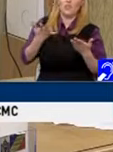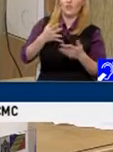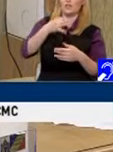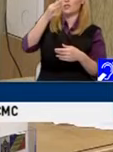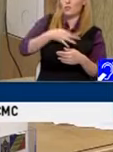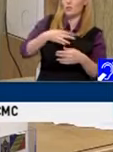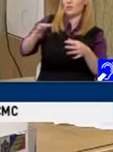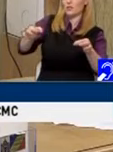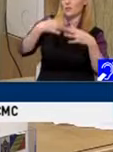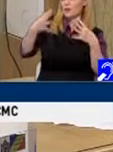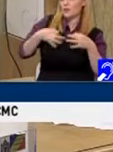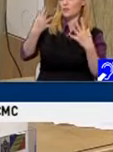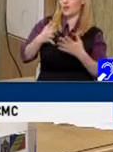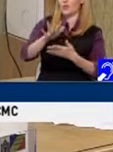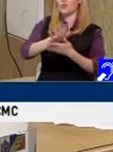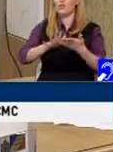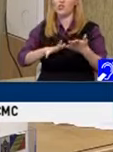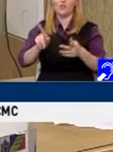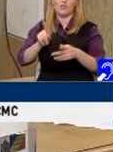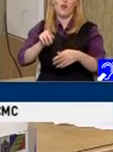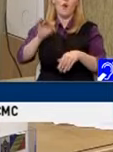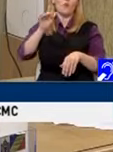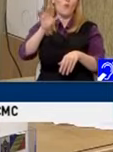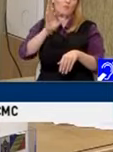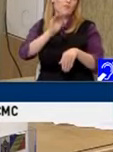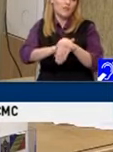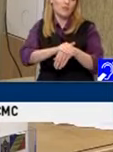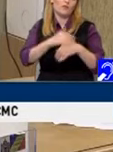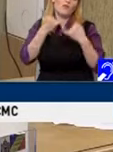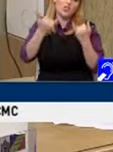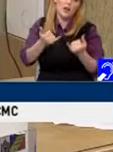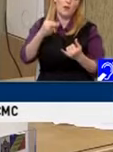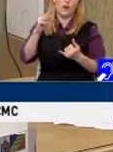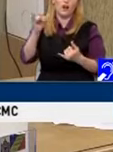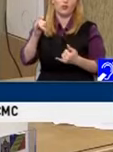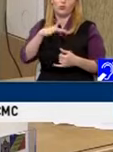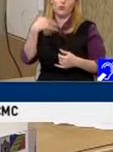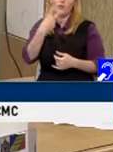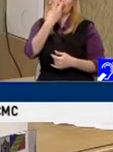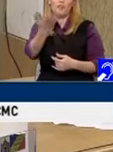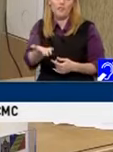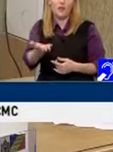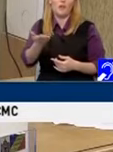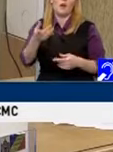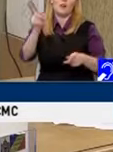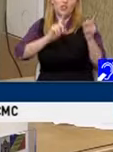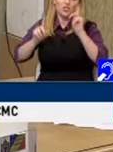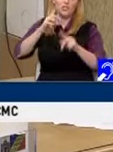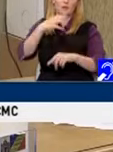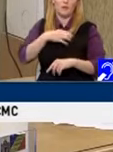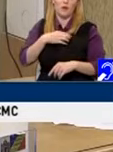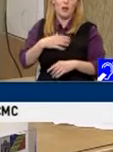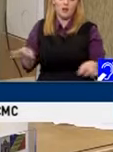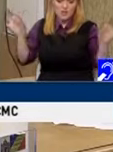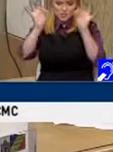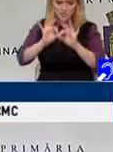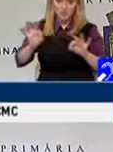care să mă informeze despre faptul că, doamna Radu, nu vrem să vă vedem la ședința primăriei,